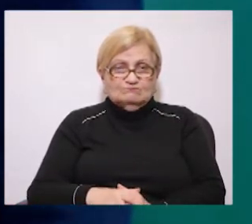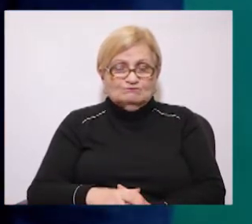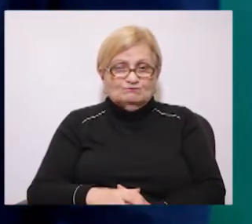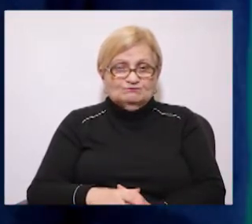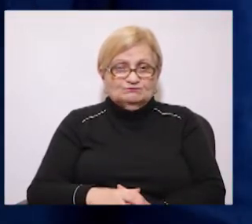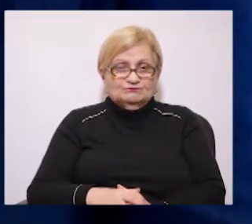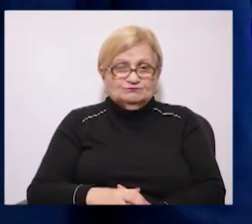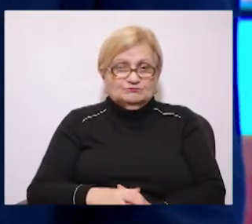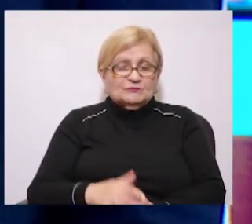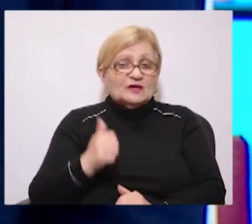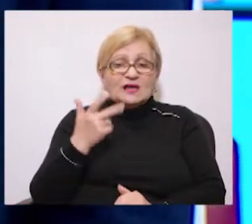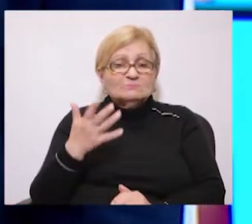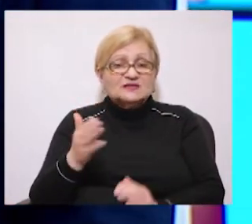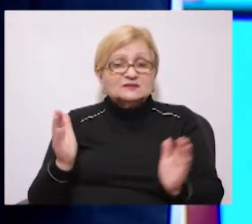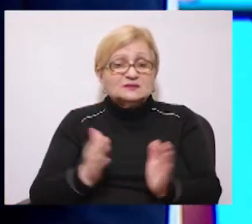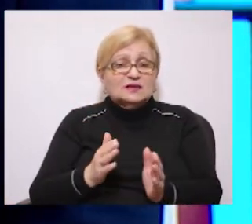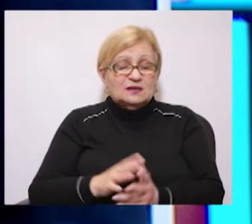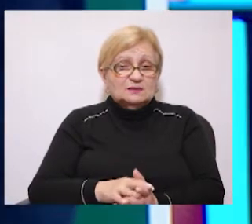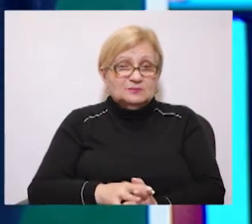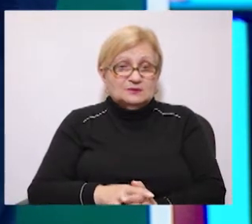მინუს 7-ი 7-ზე რამდენით ნაკლებია?